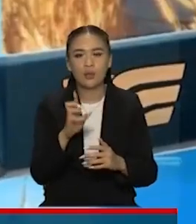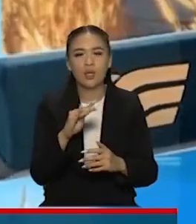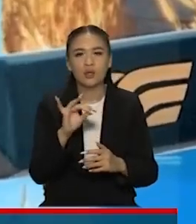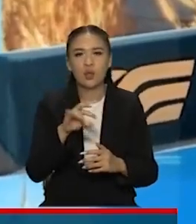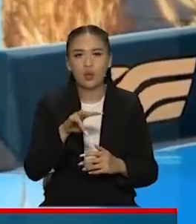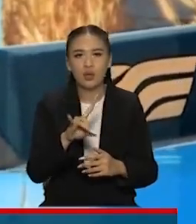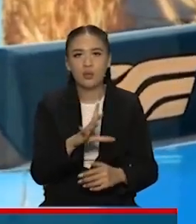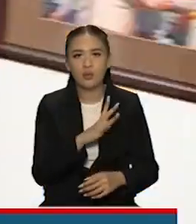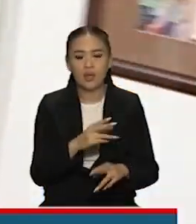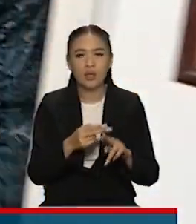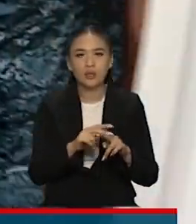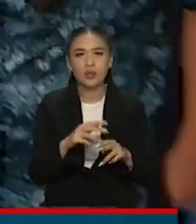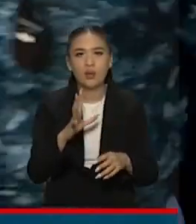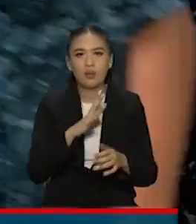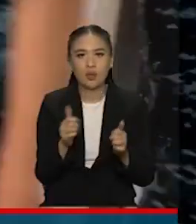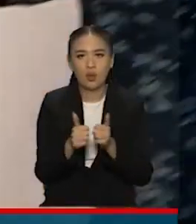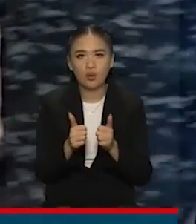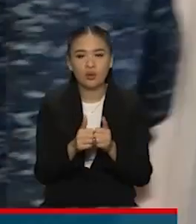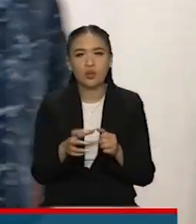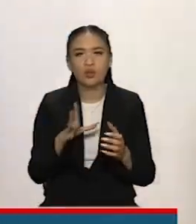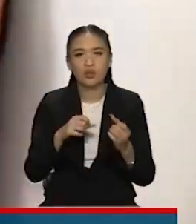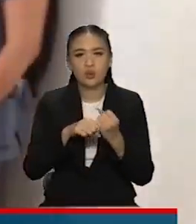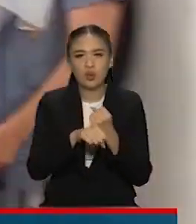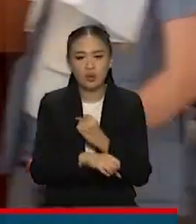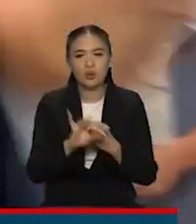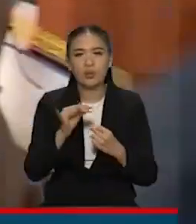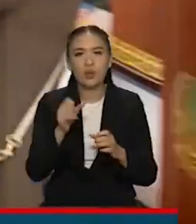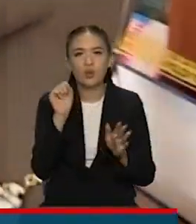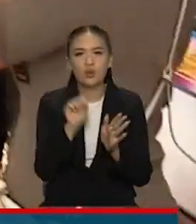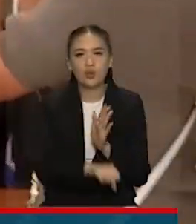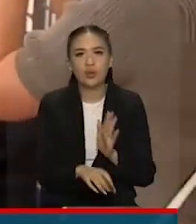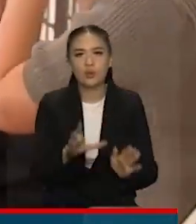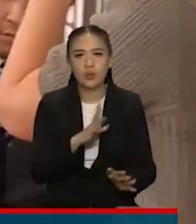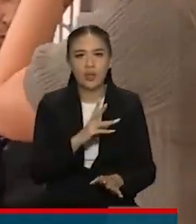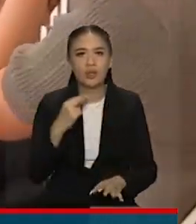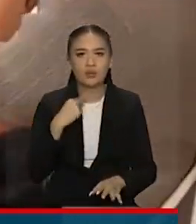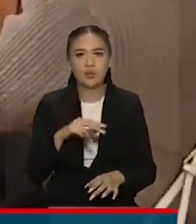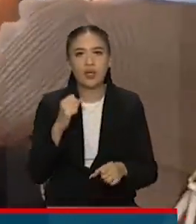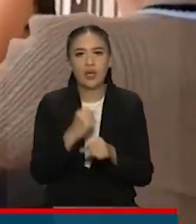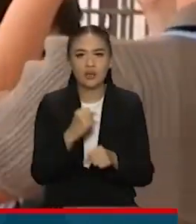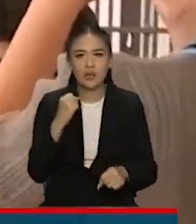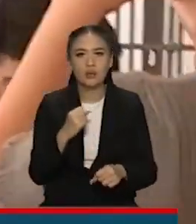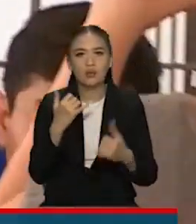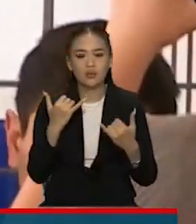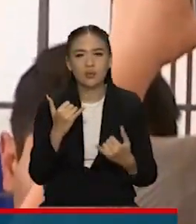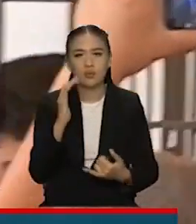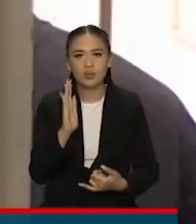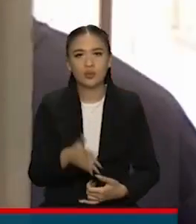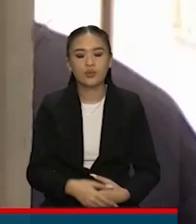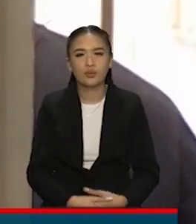ауласына алдап кіргізген көршісі зорлап, кейін айуандықпен өлтірген. Қылмыскер жазасын қатаң режимдегі мекемеде өтейтін болды.